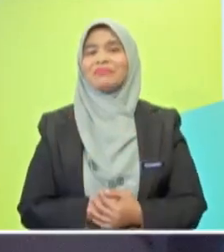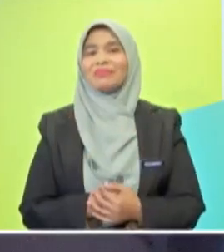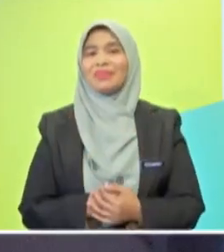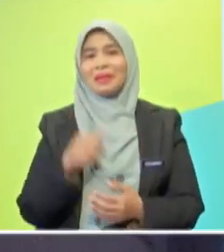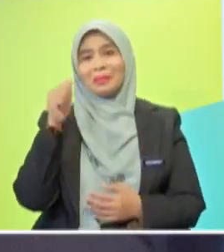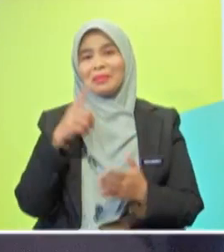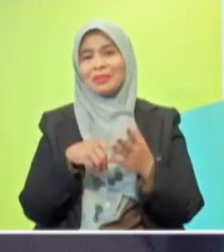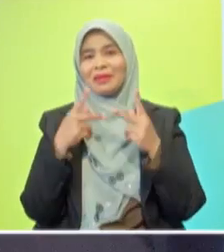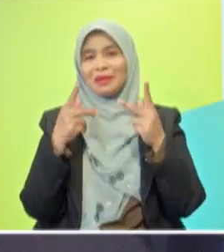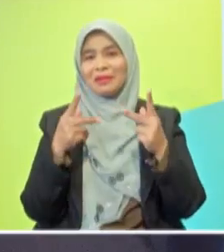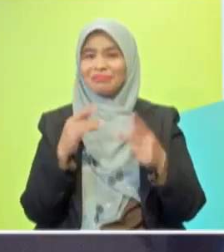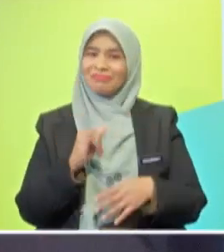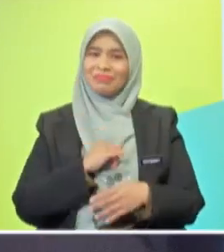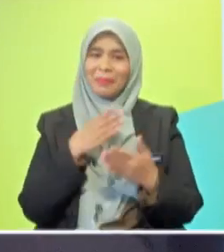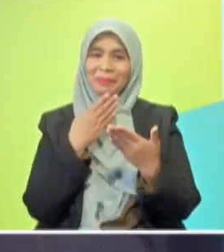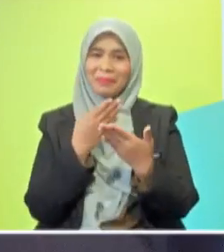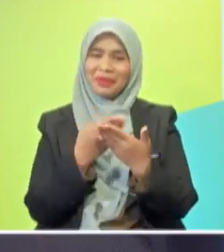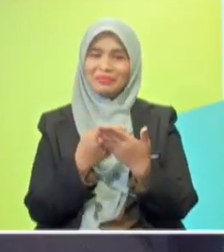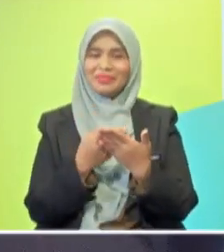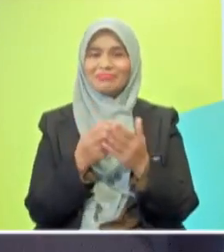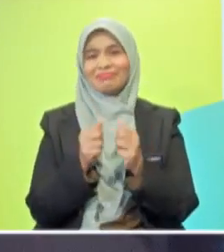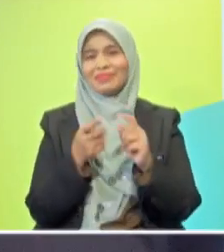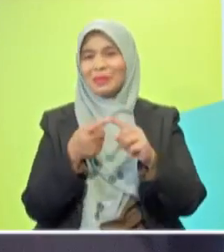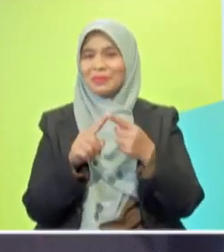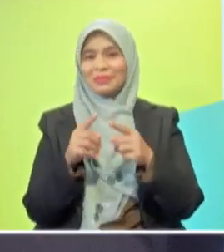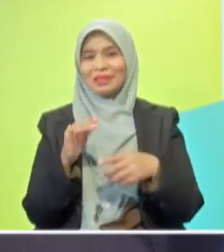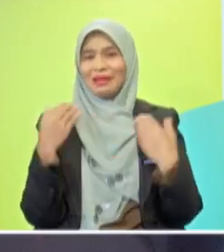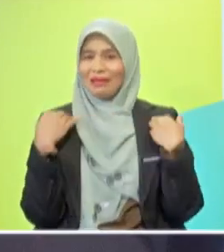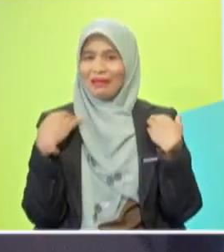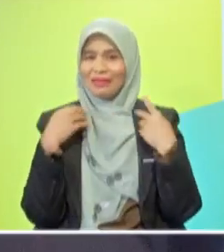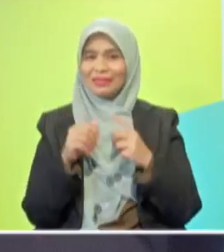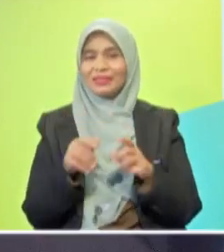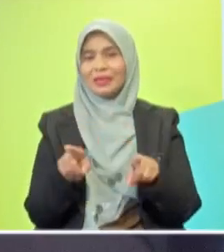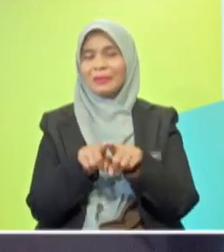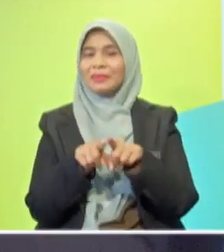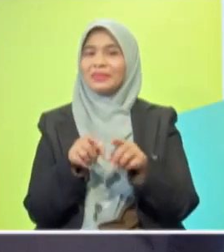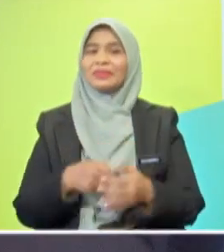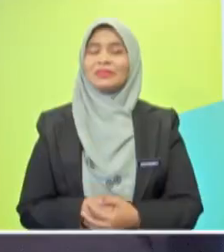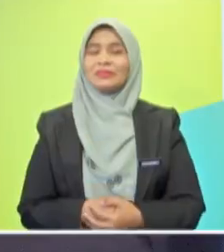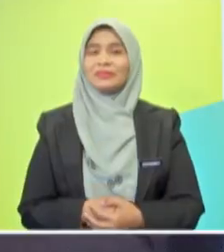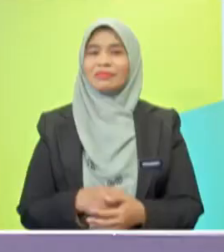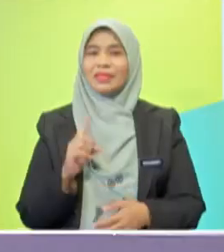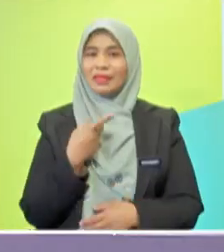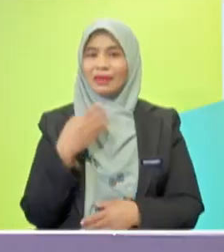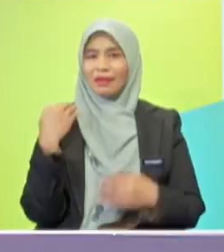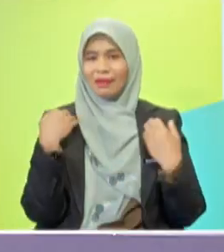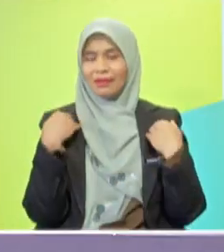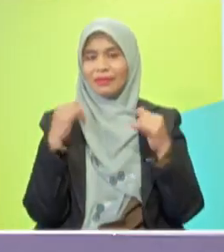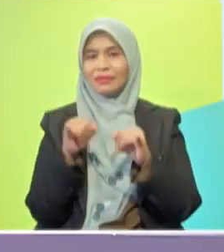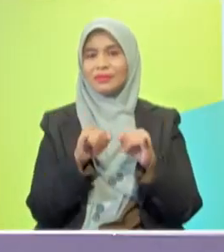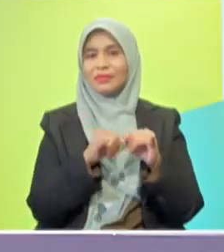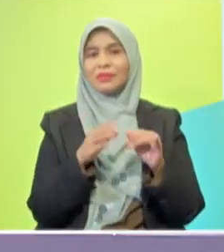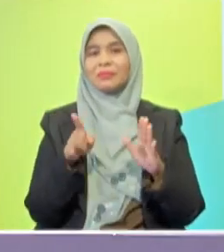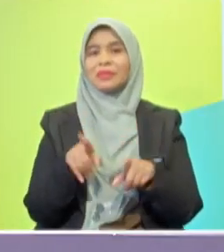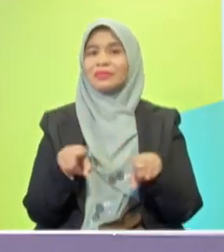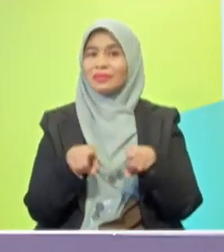Saya pun baik juga Ustazah. Dengan kawan-kawan saya pun ada join sekali pada hari ini. Baik Ustazah, kita ada seorang lagi guru kita bersama